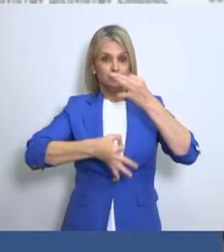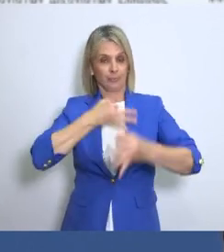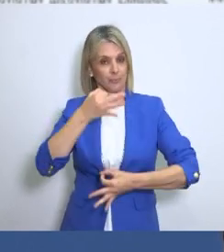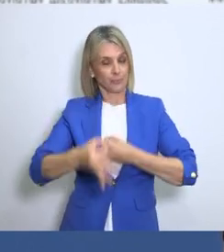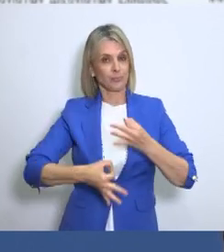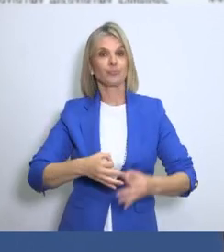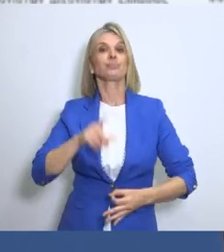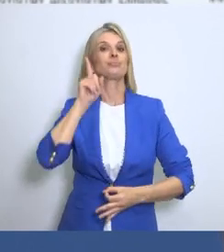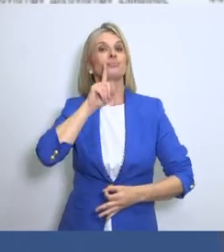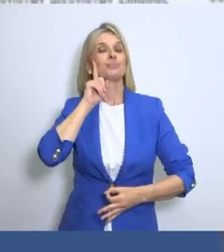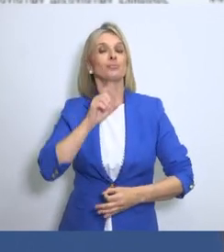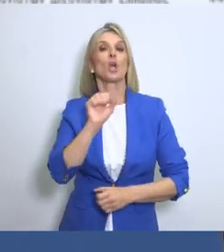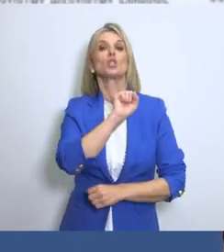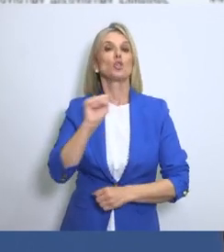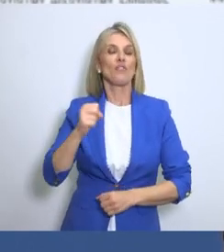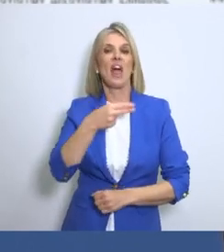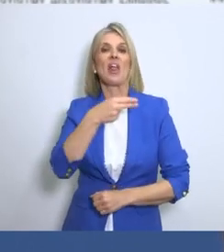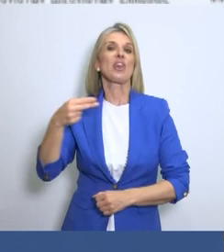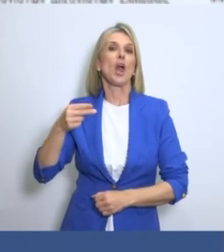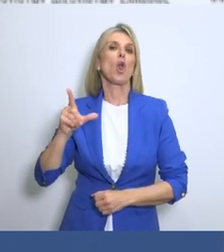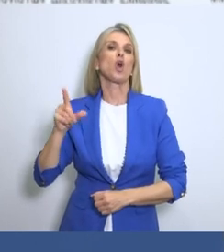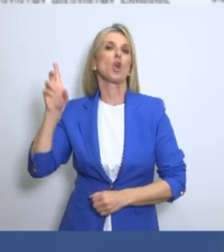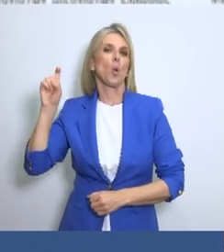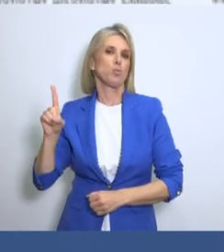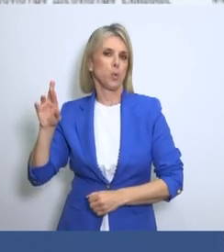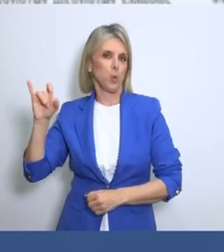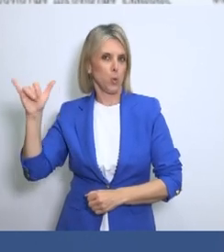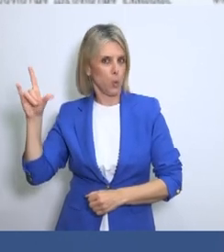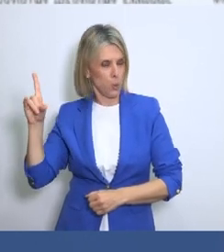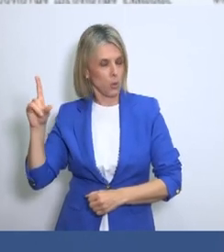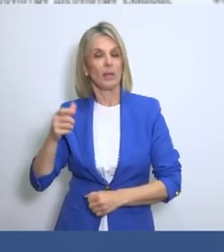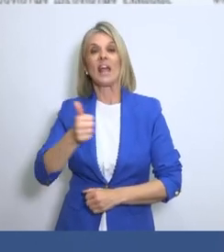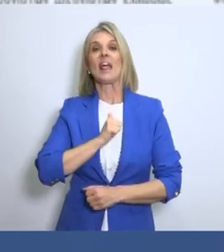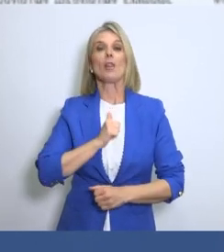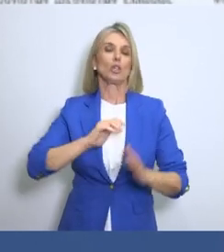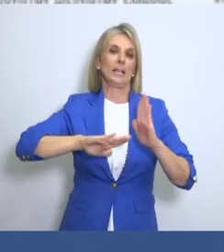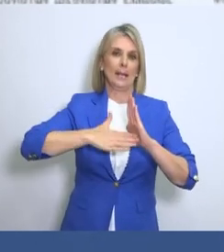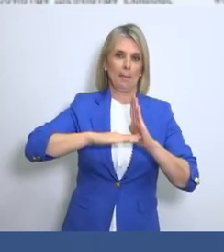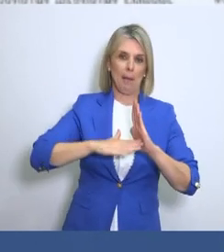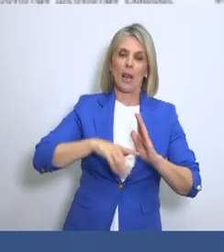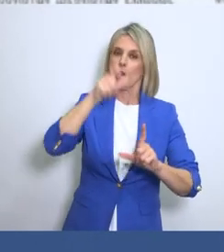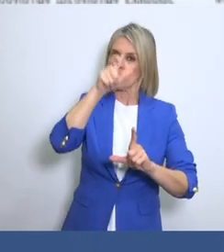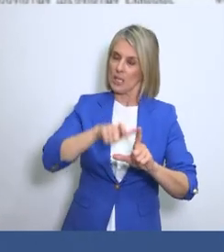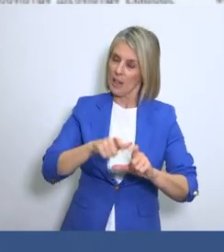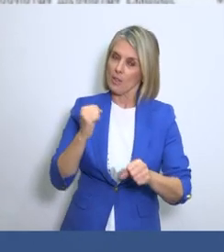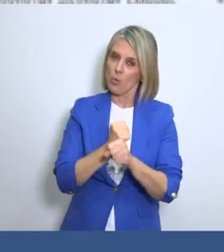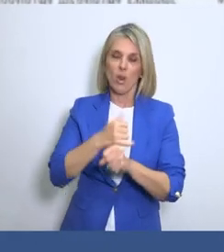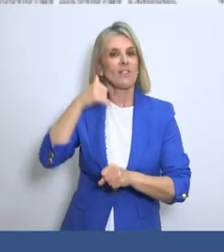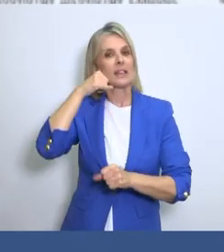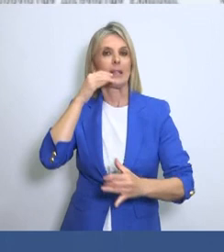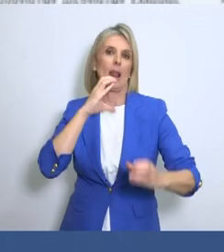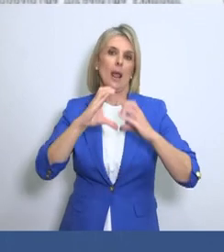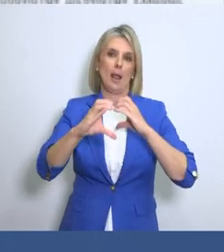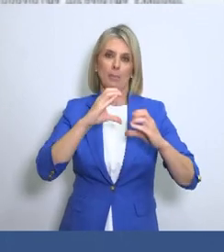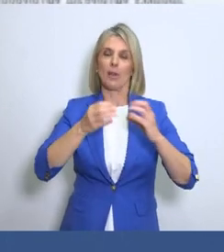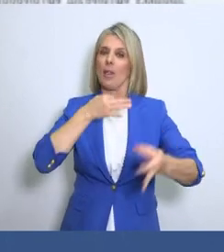συντρόφισσα Σοφία Θεοδωροπούλου, ιδιωτική υπάλληλος στις τηλεπικοινωνίες και συνδικαλίστρια, που θα μιλήσει για την οικονομική και